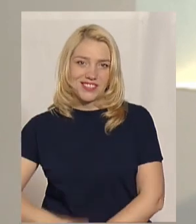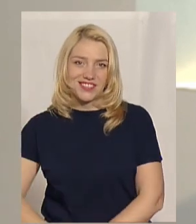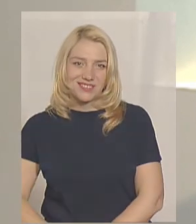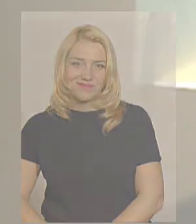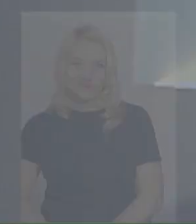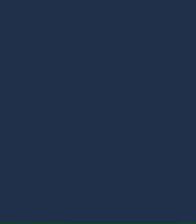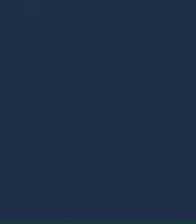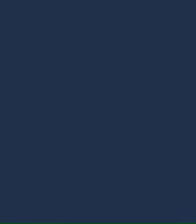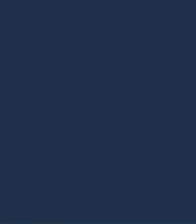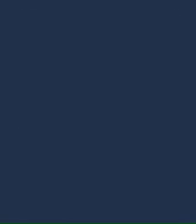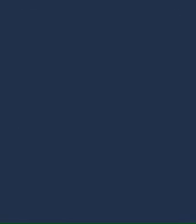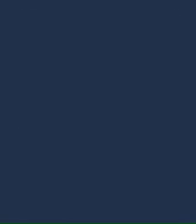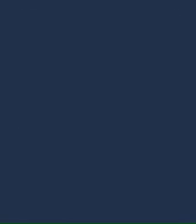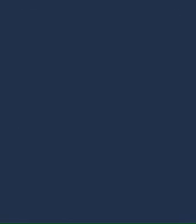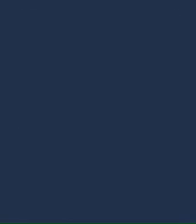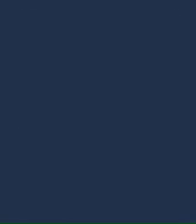Дякую.